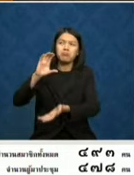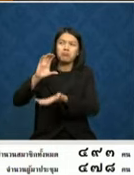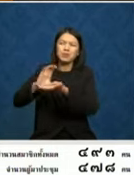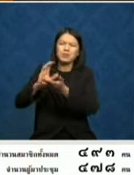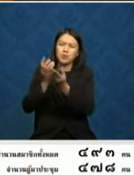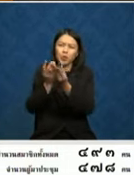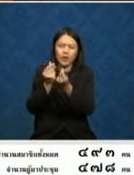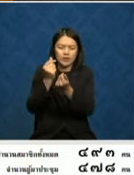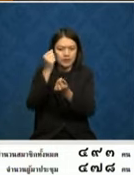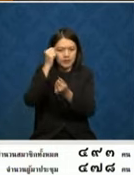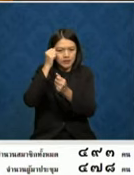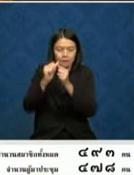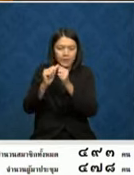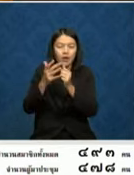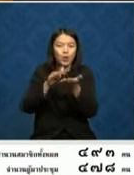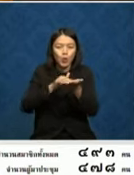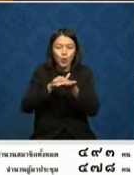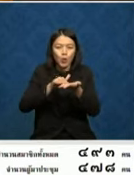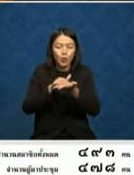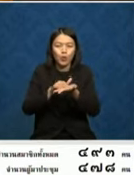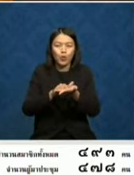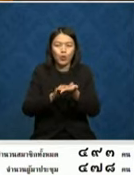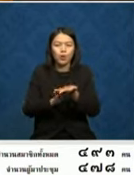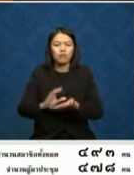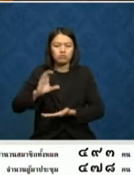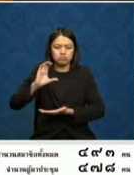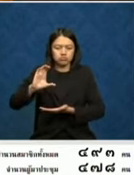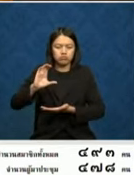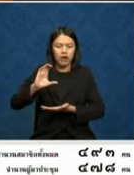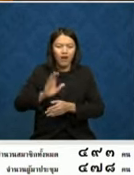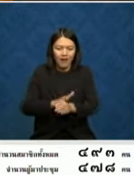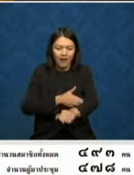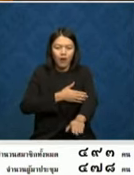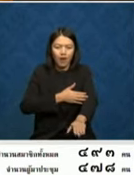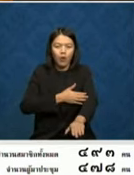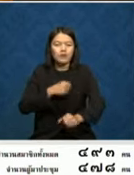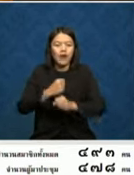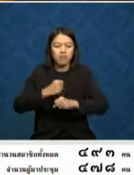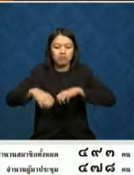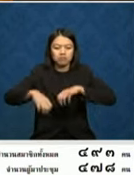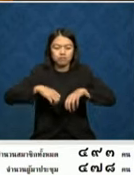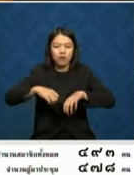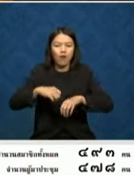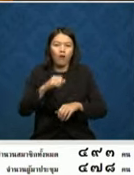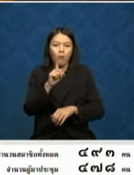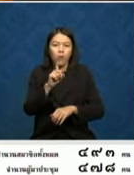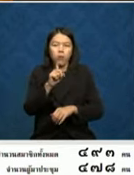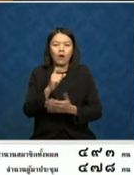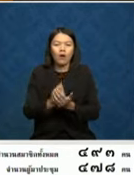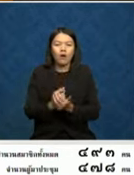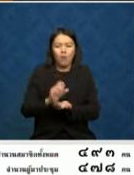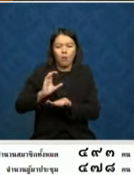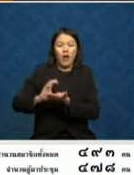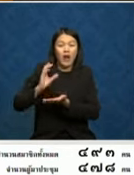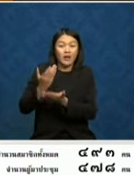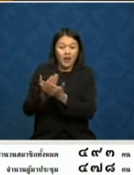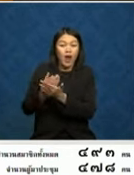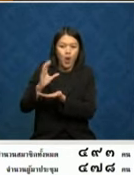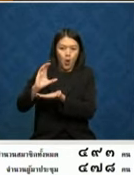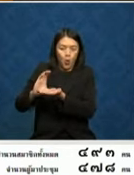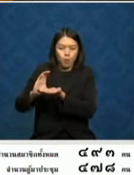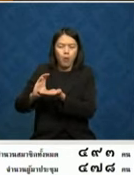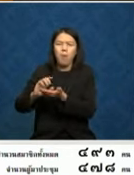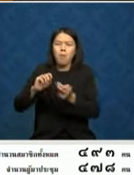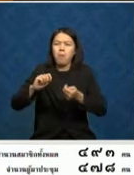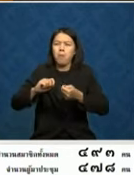เลขไม่ชัดขอประทานโทษด้วยนะครับตั้งไว้นานมากแต่ไม่สามารถดำเนินการได้เพราะว่าในช่วงที่มีการตั้งงบประมาณนั้นมีเหตุการณ์เช่นโ